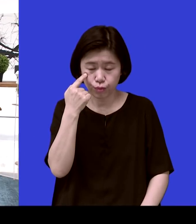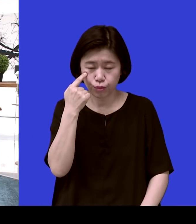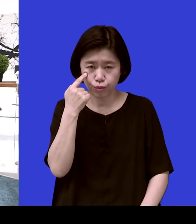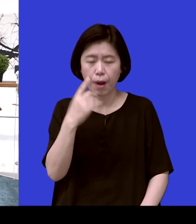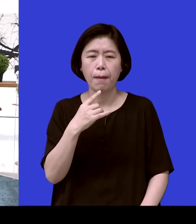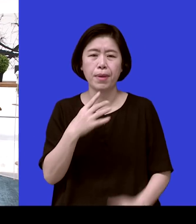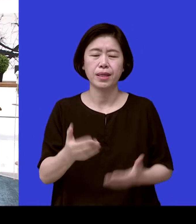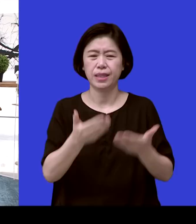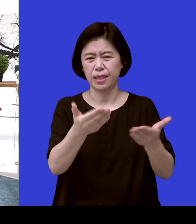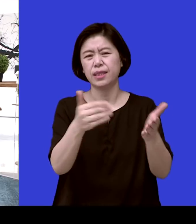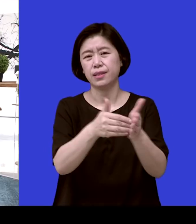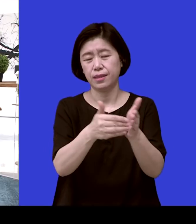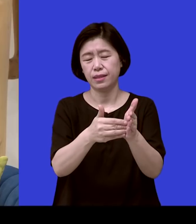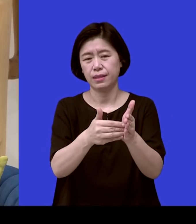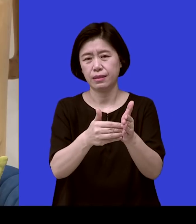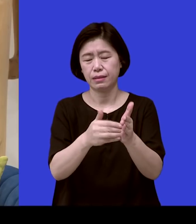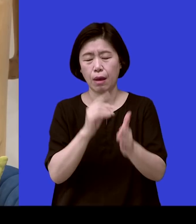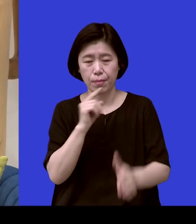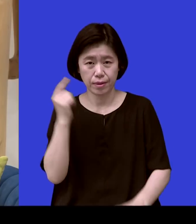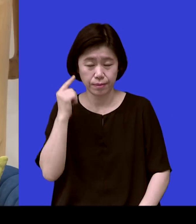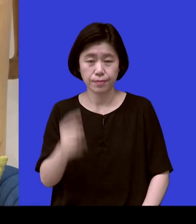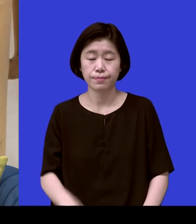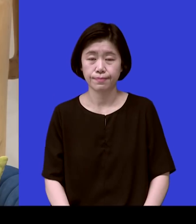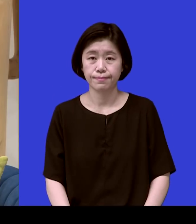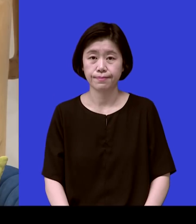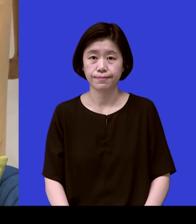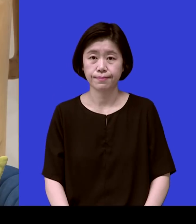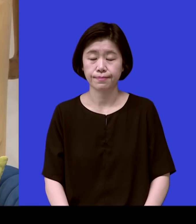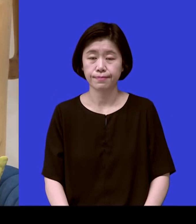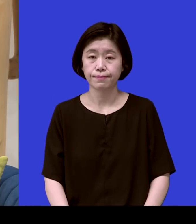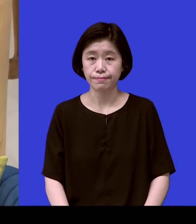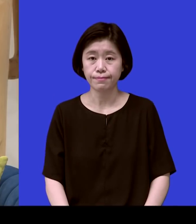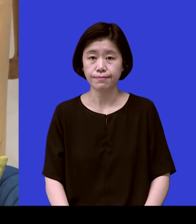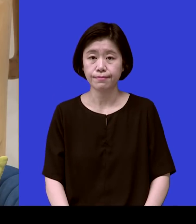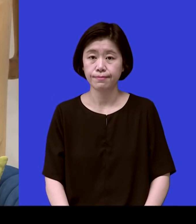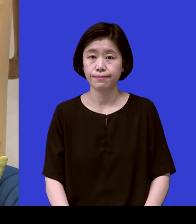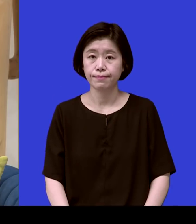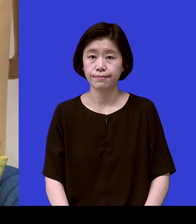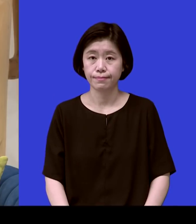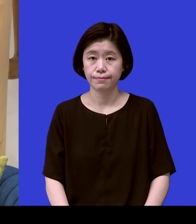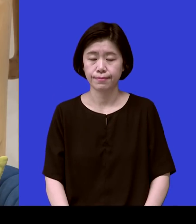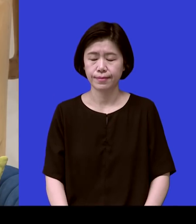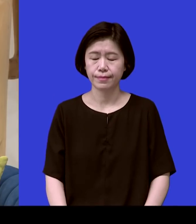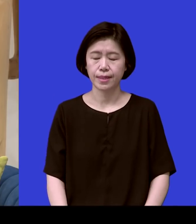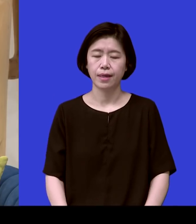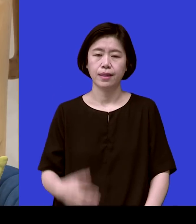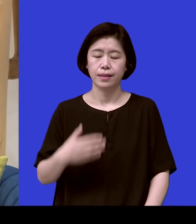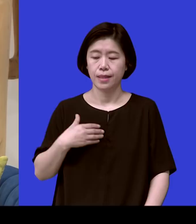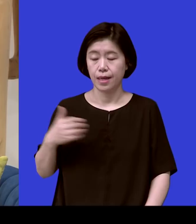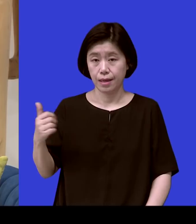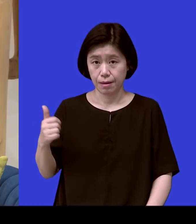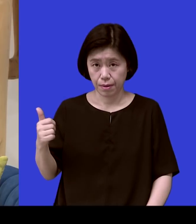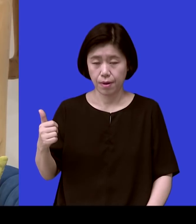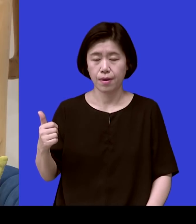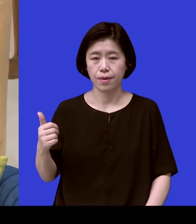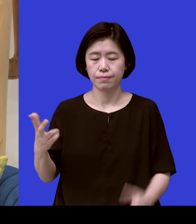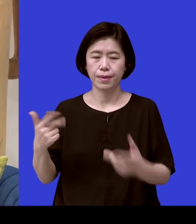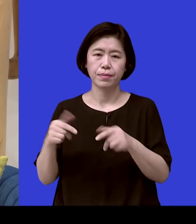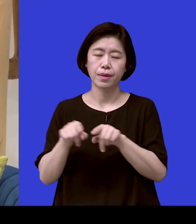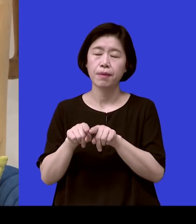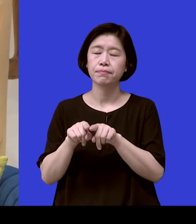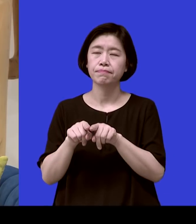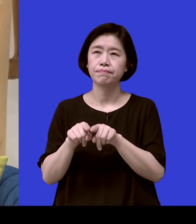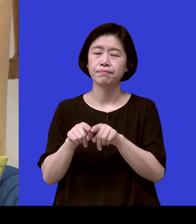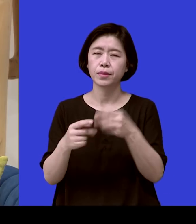남편하고 또 같이 오신 장로님하고 이제 병원을 벗어나서 나오는데 길가에